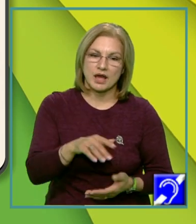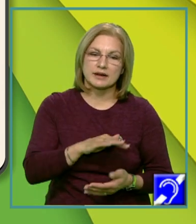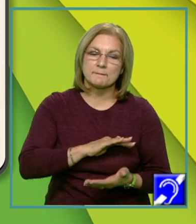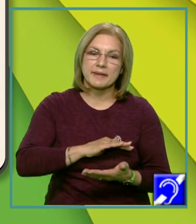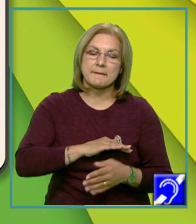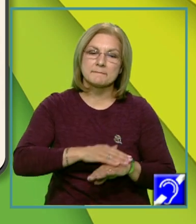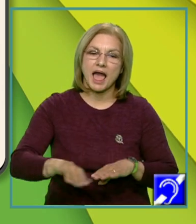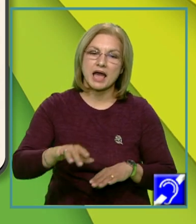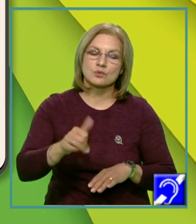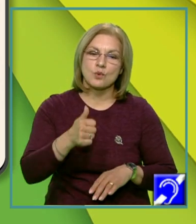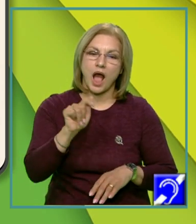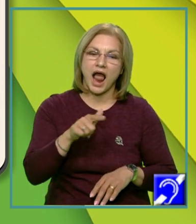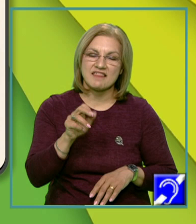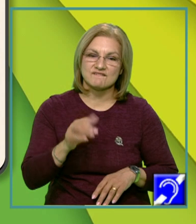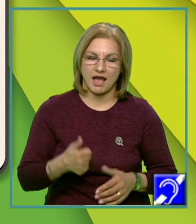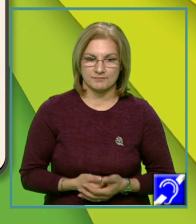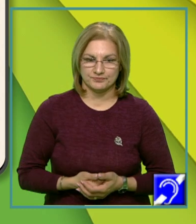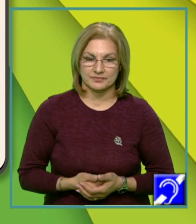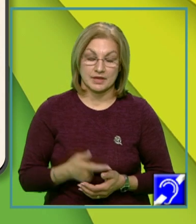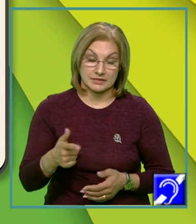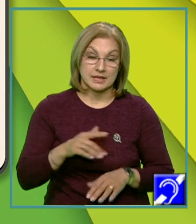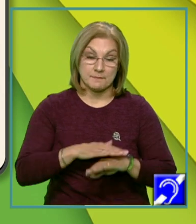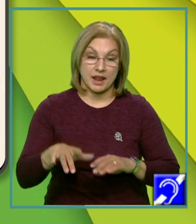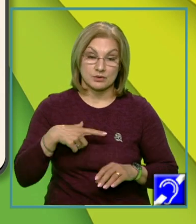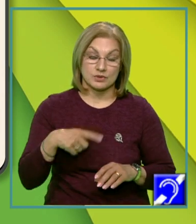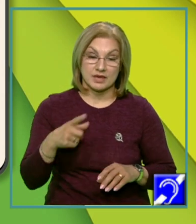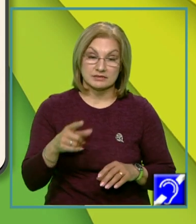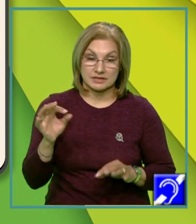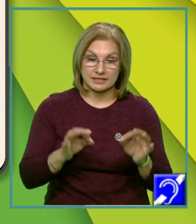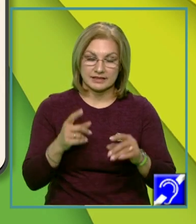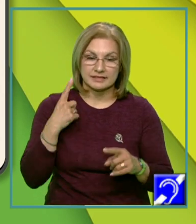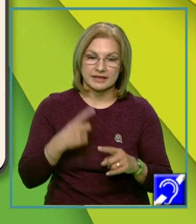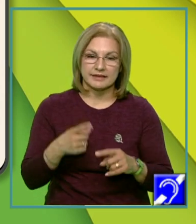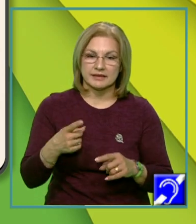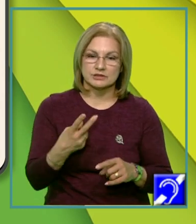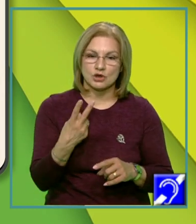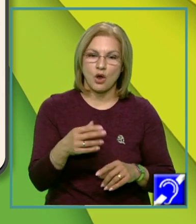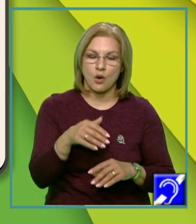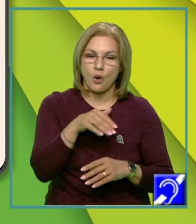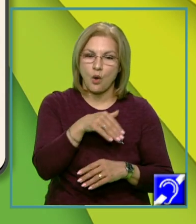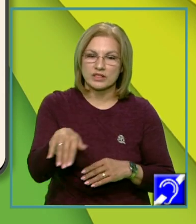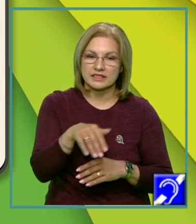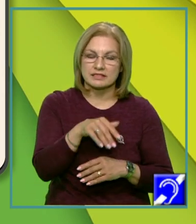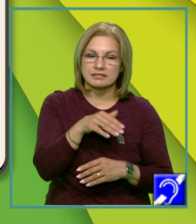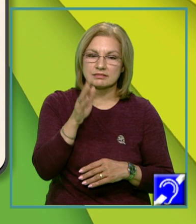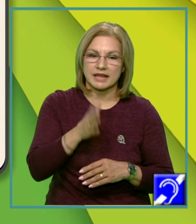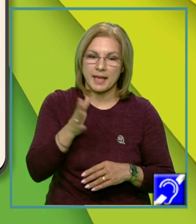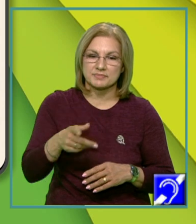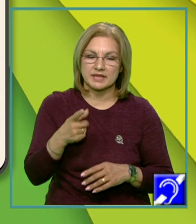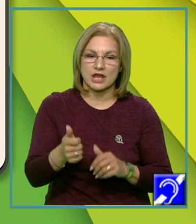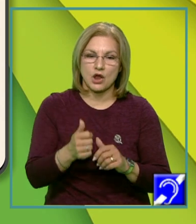cum am văzut înainte planul este determinat de două drepte concurente dacă cumva